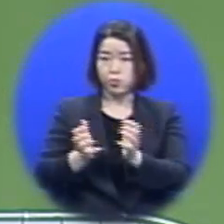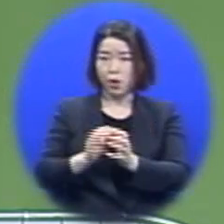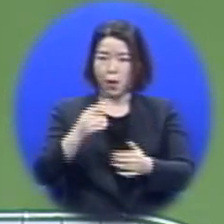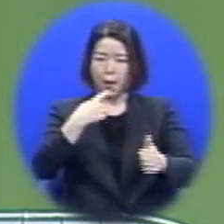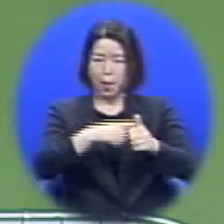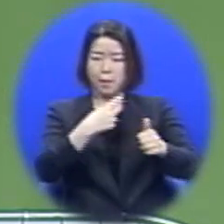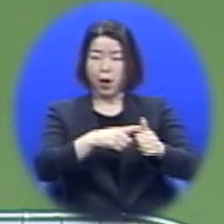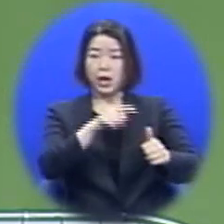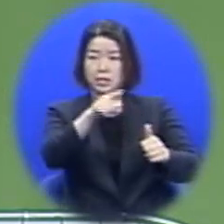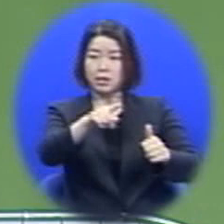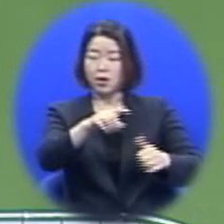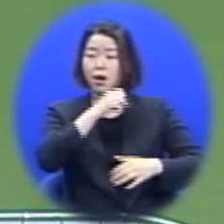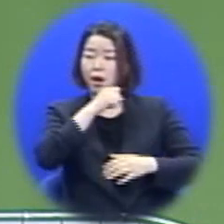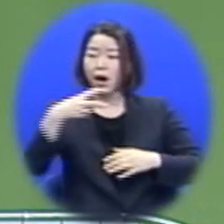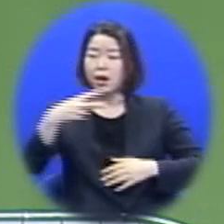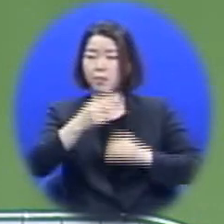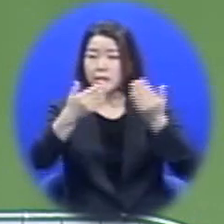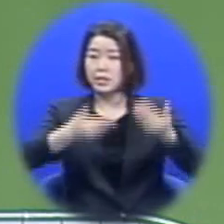자.